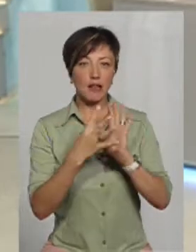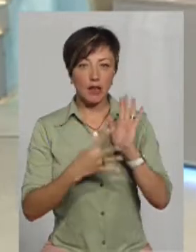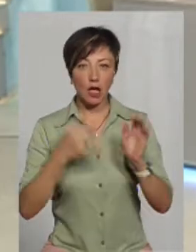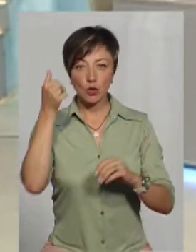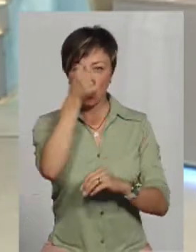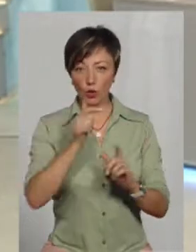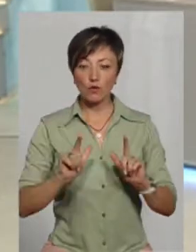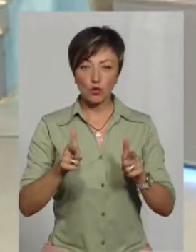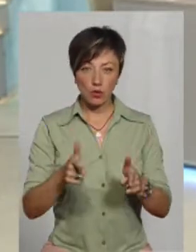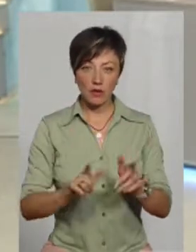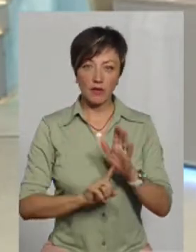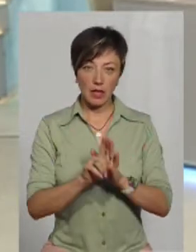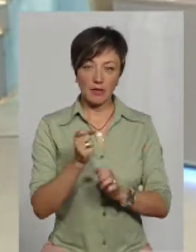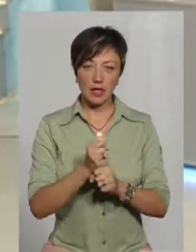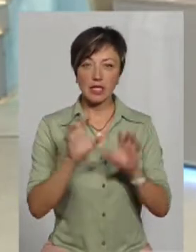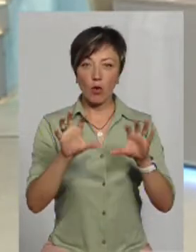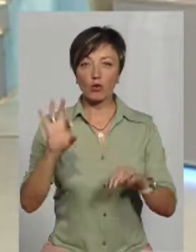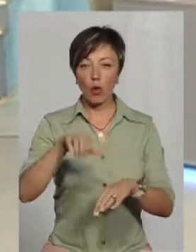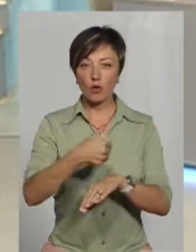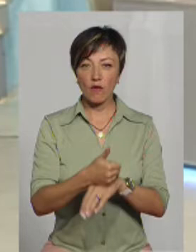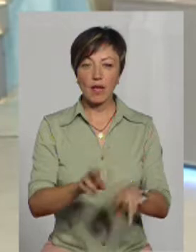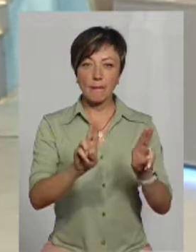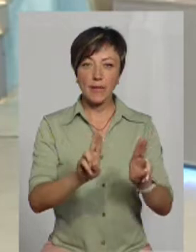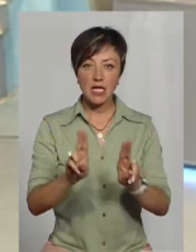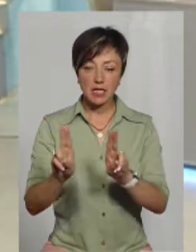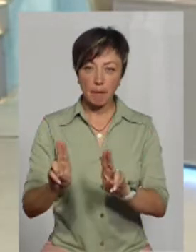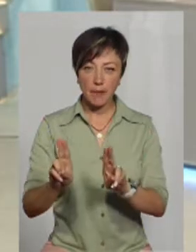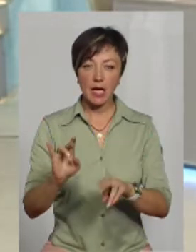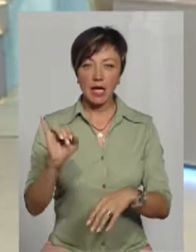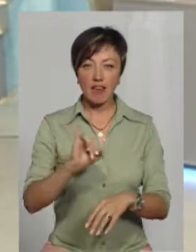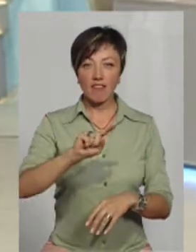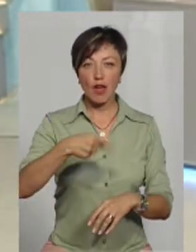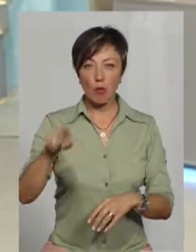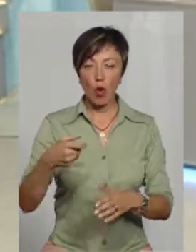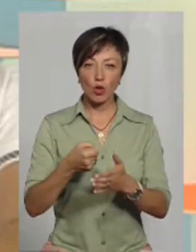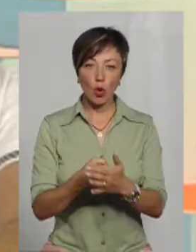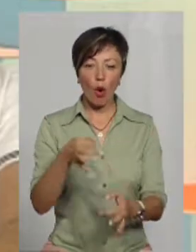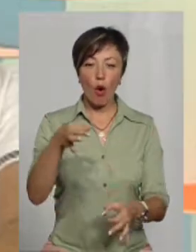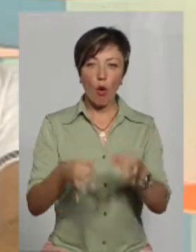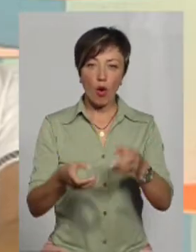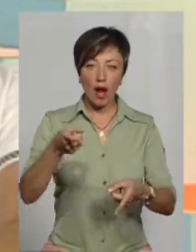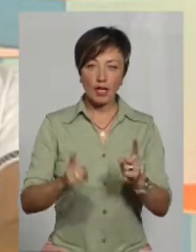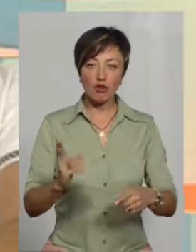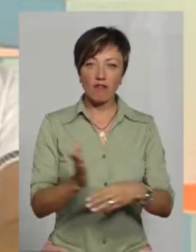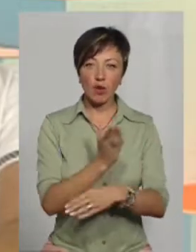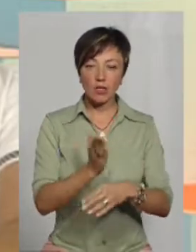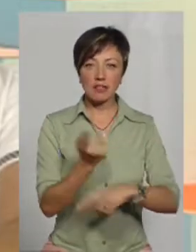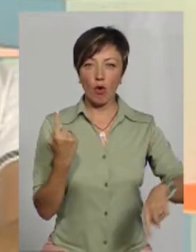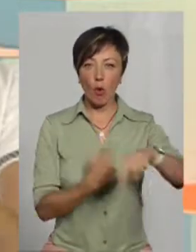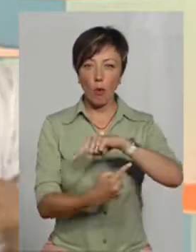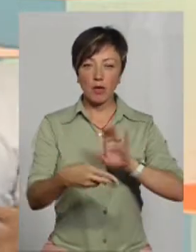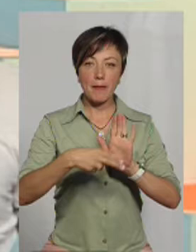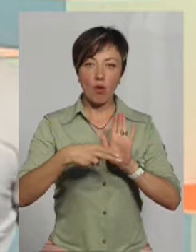2019 року вступив у дію. Він так і називається. Закон про основні принципи та вимоги до органічного виробництва, обігу